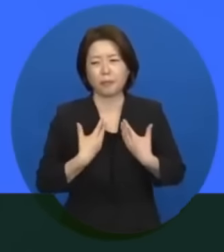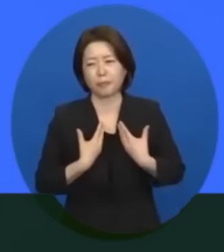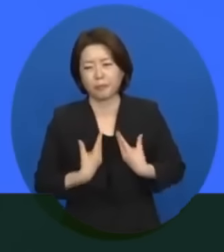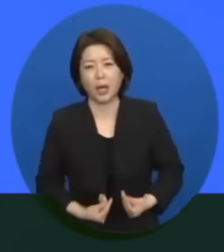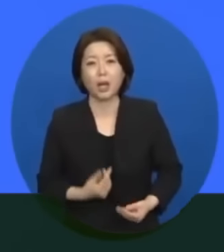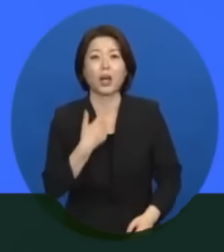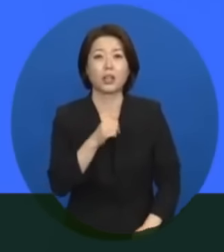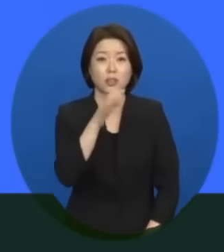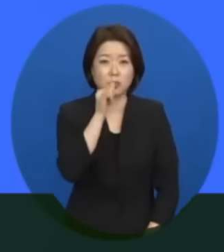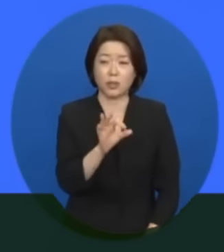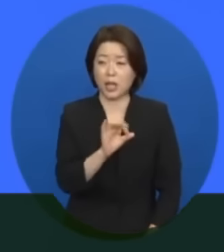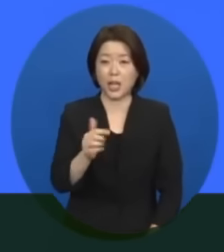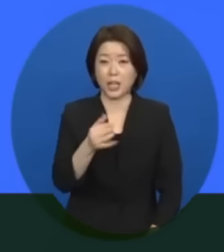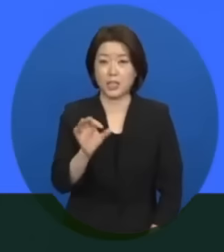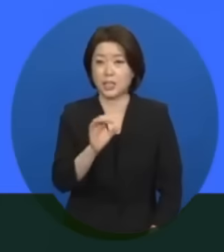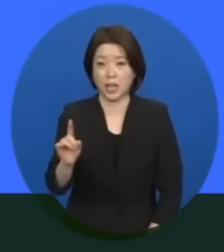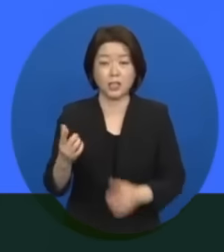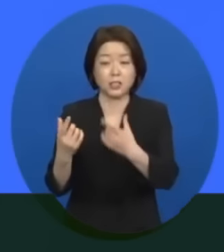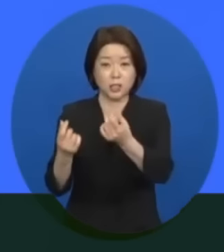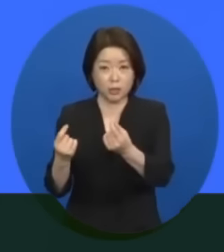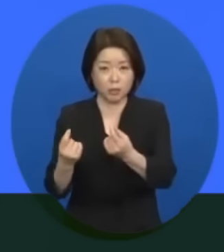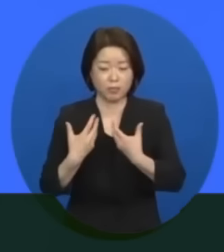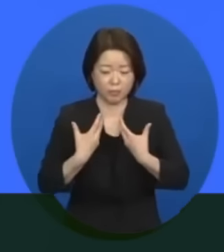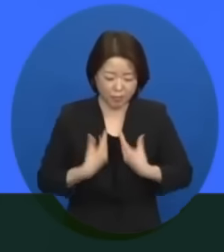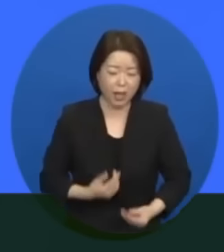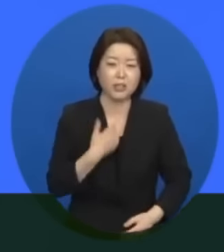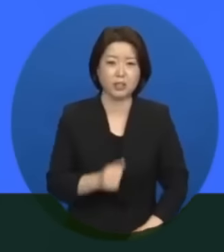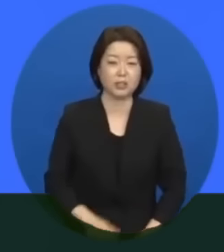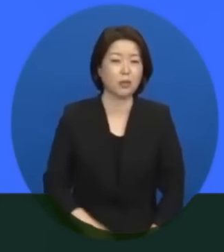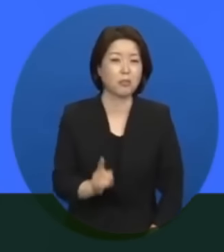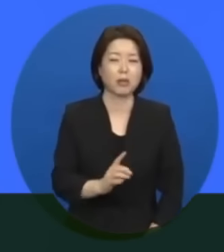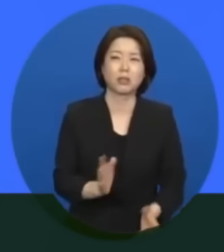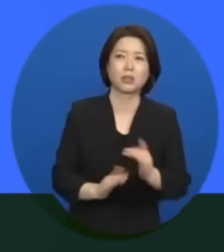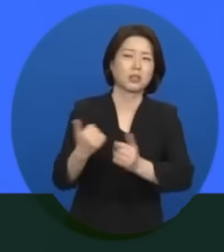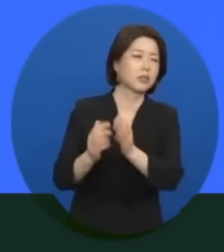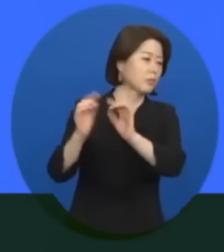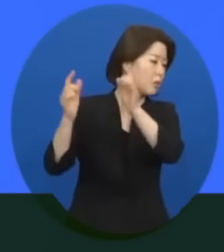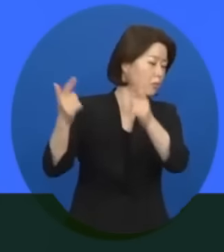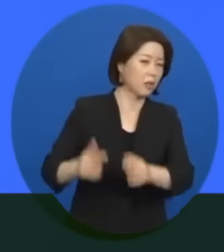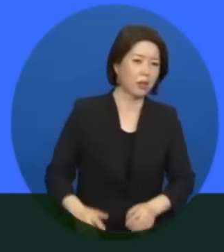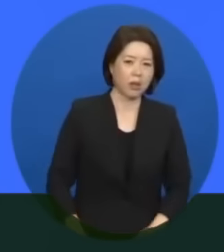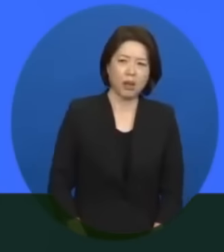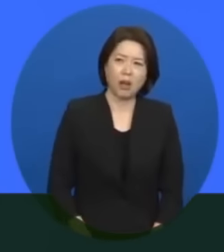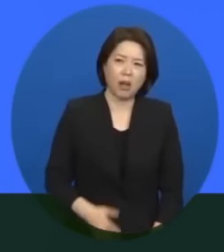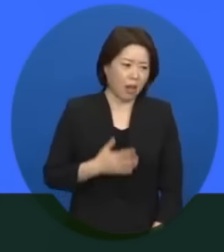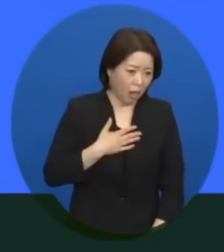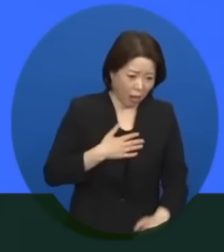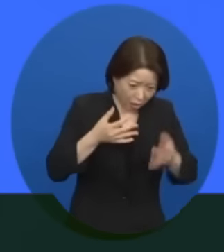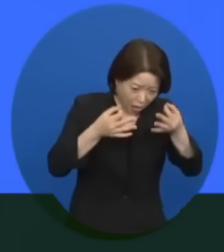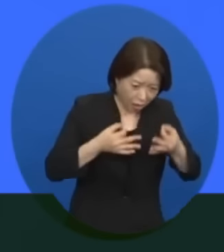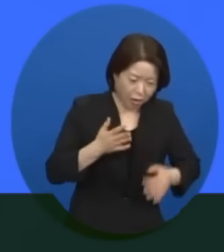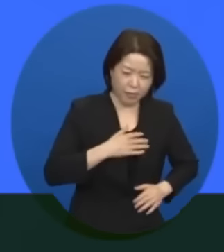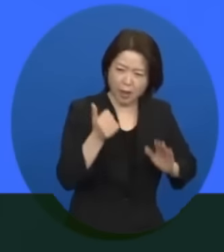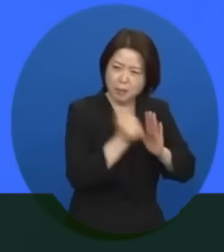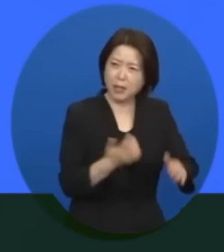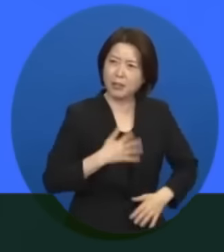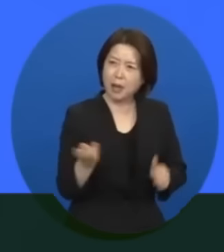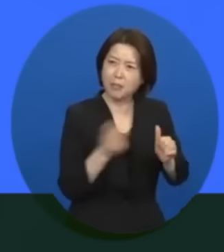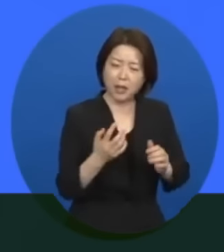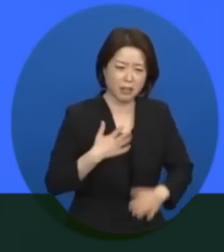애니처럼 언제입니까 예수님 부인한 다음에 난 실패자 난 배신자야 난 자